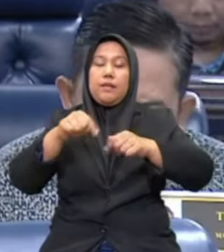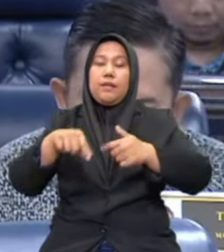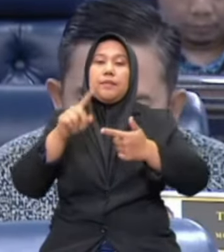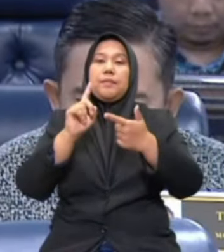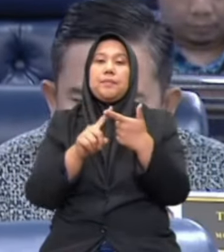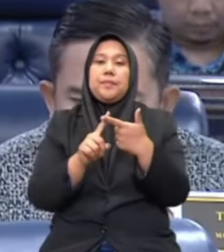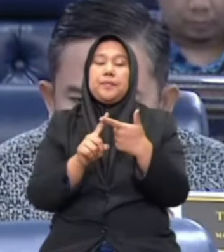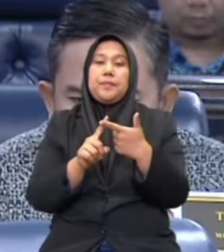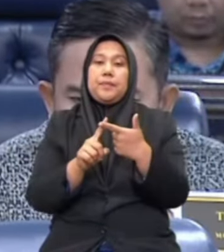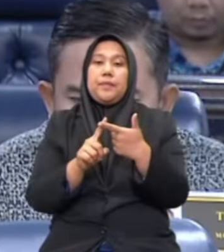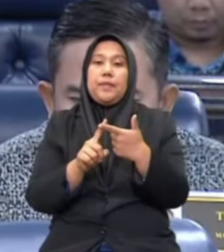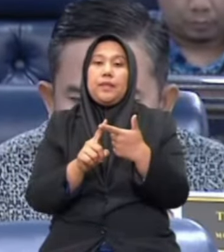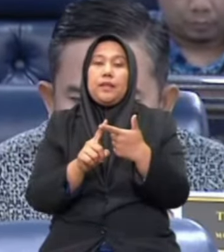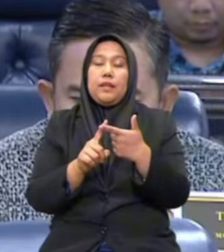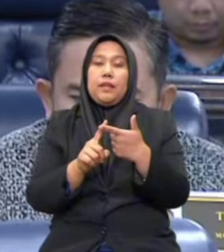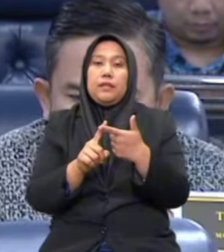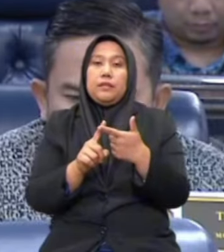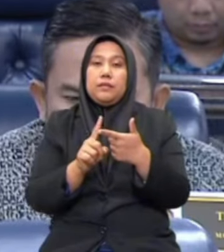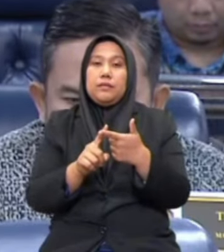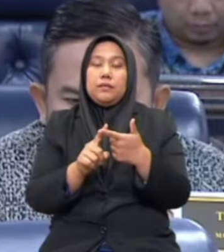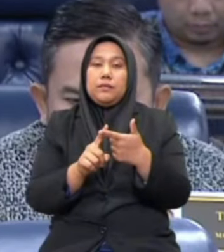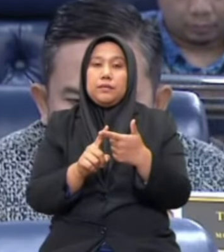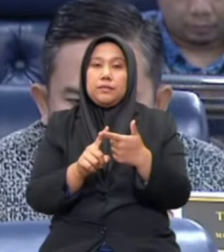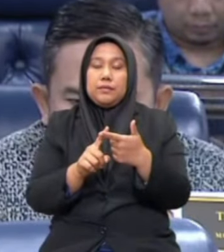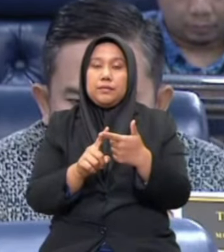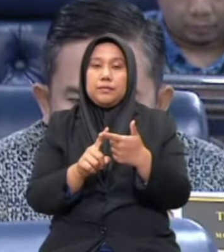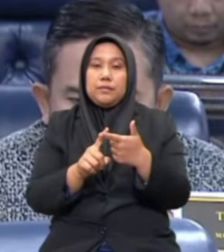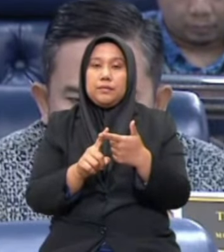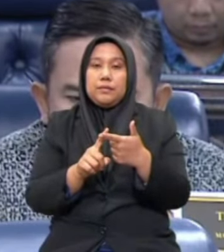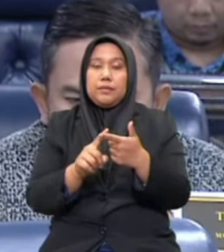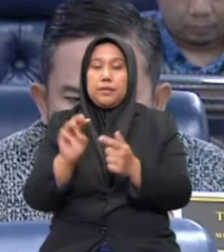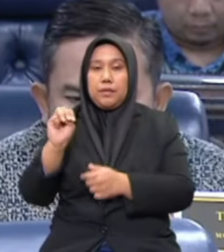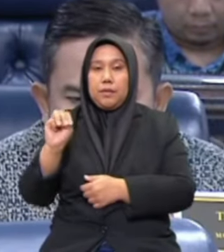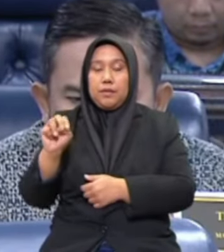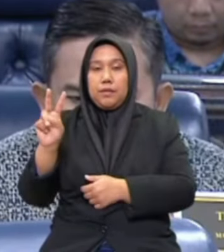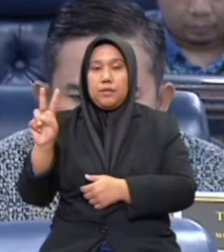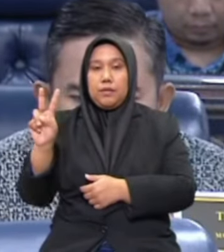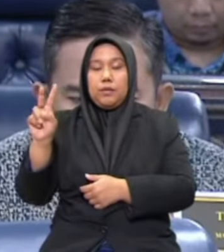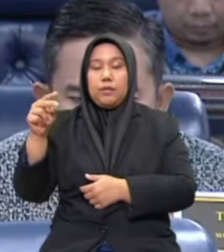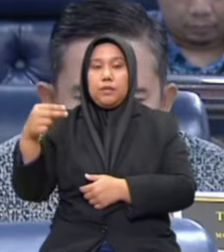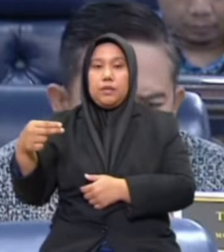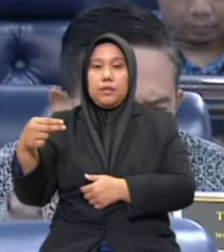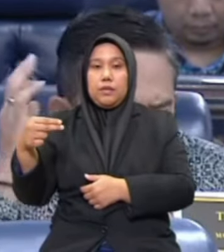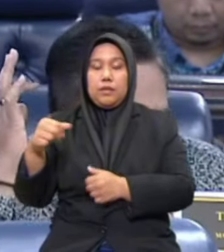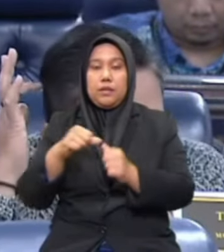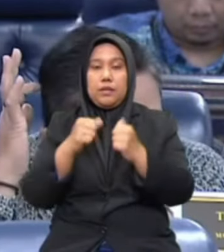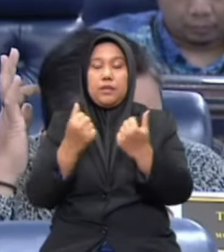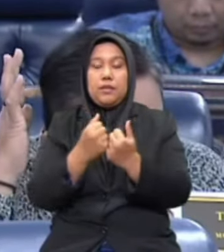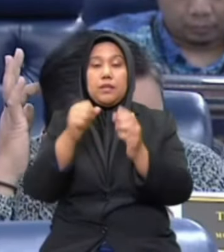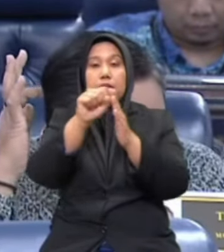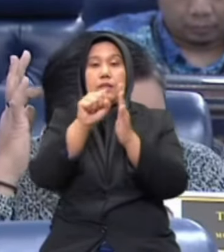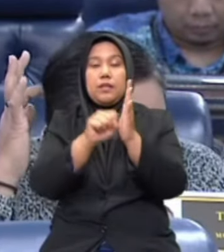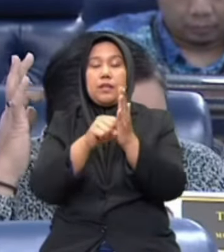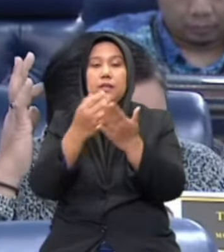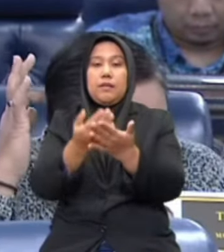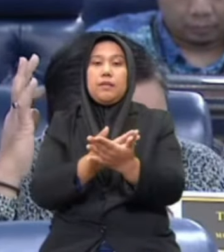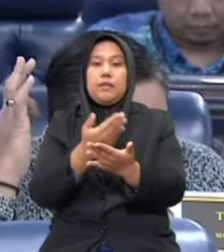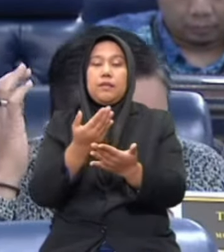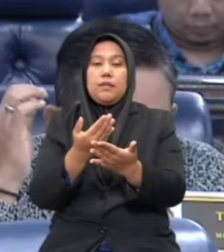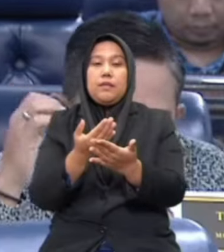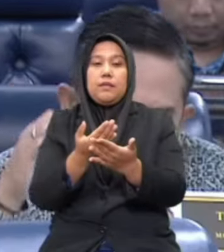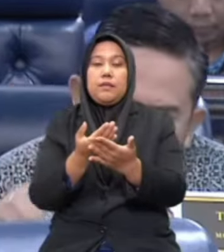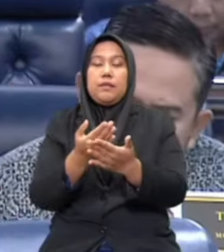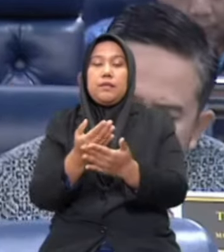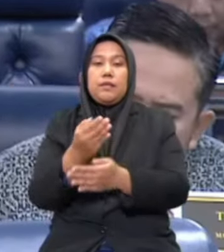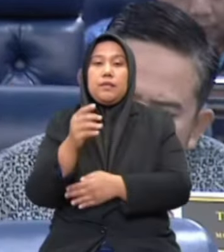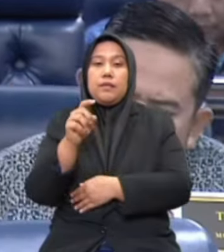keduanya dakwaan oleh mm2h Association bahawanya syarat-syarat yang baru ini ada syarat-syarat yang